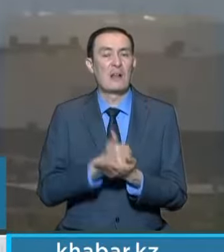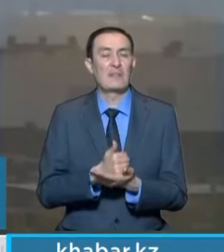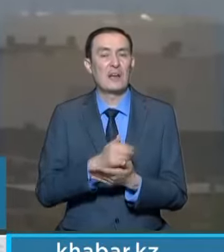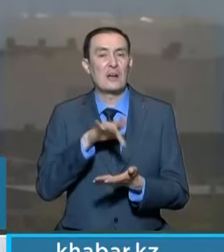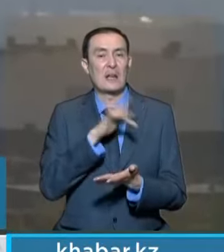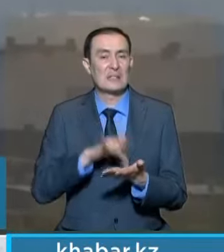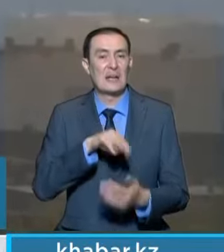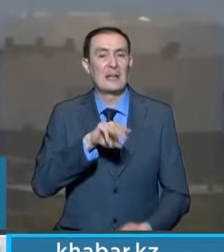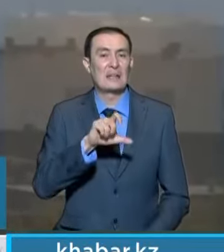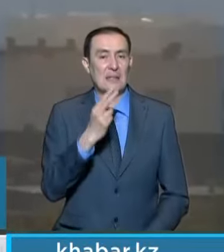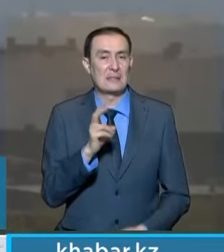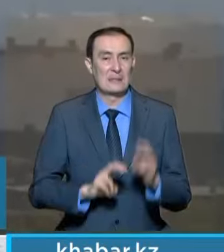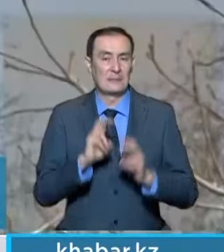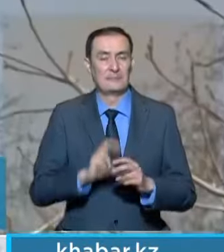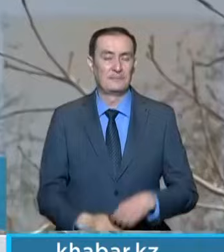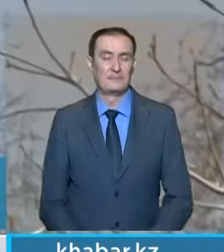ТЭЦ.